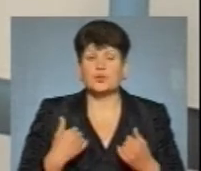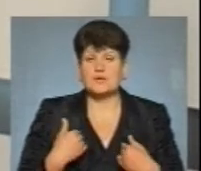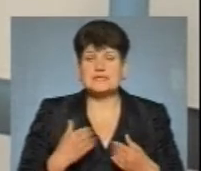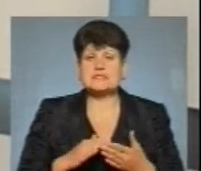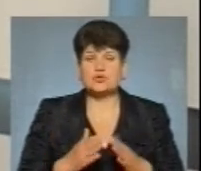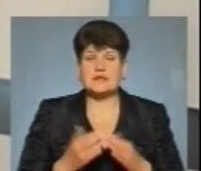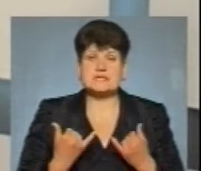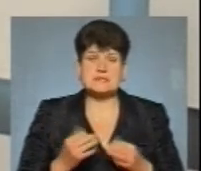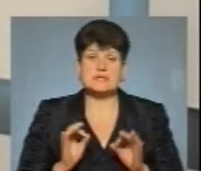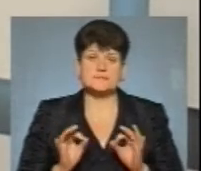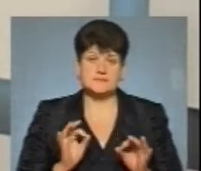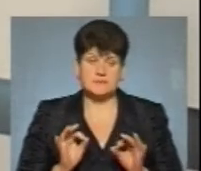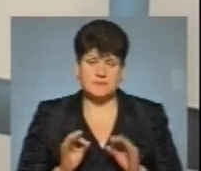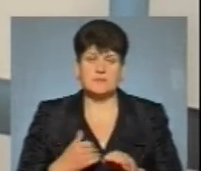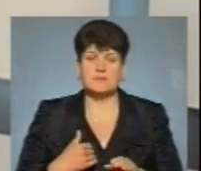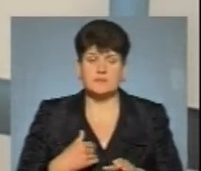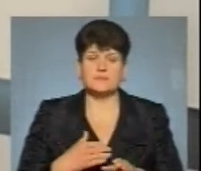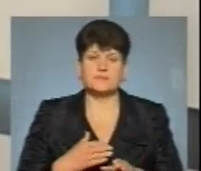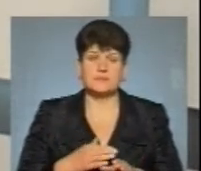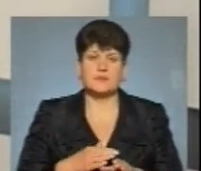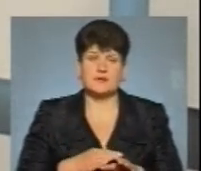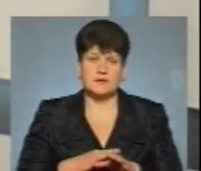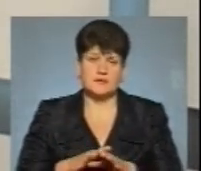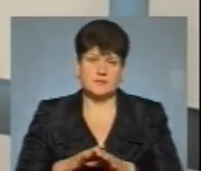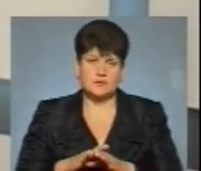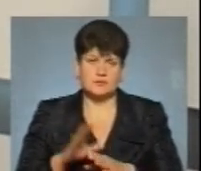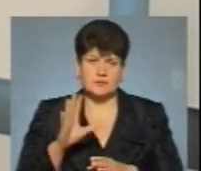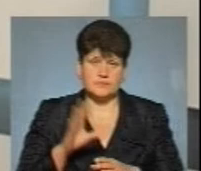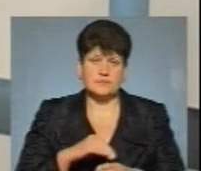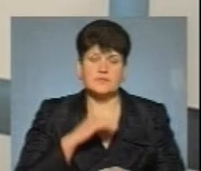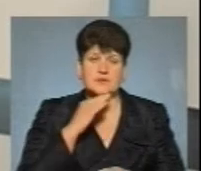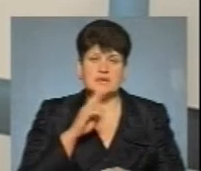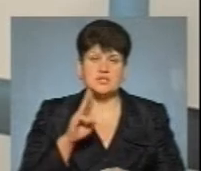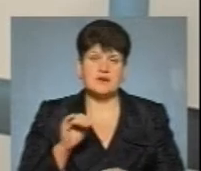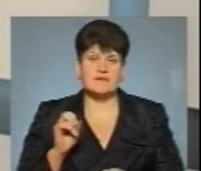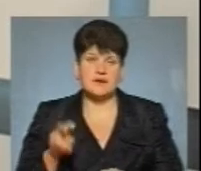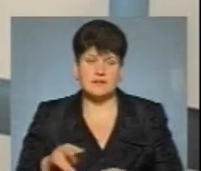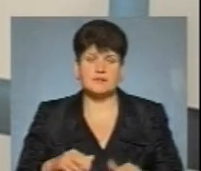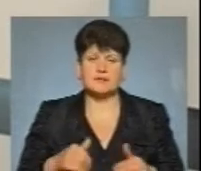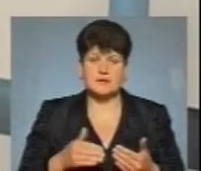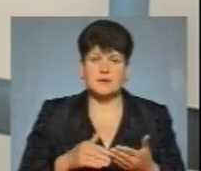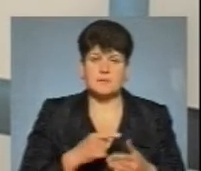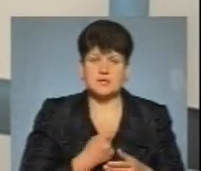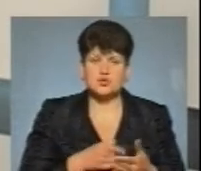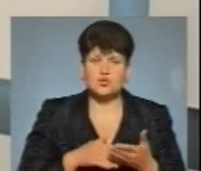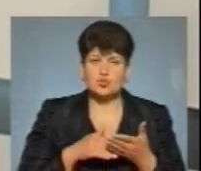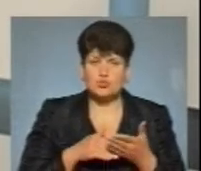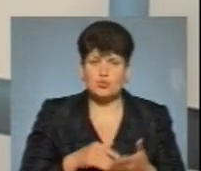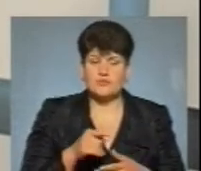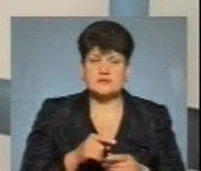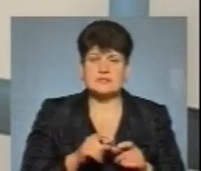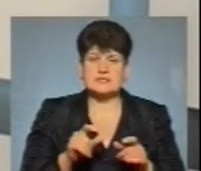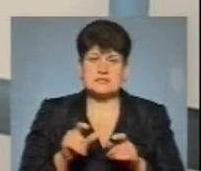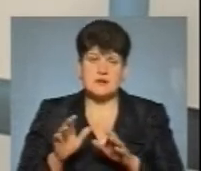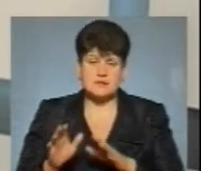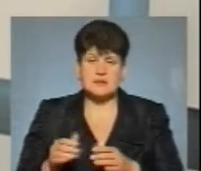стабільна, ми справляємося і по апаратах ШВЛ, і по надання медичної допомоги саме в тих закладах. І я думаю,